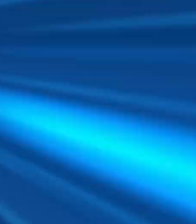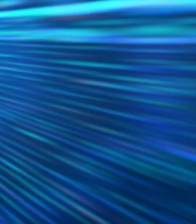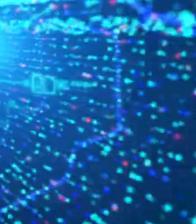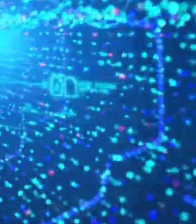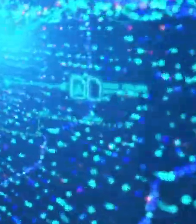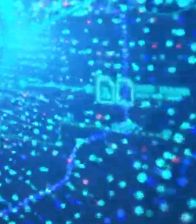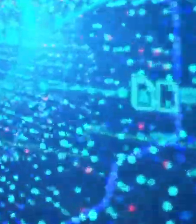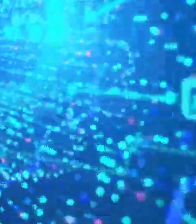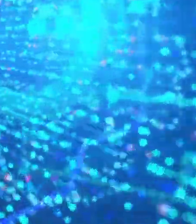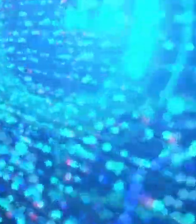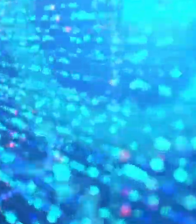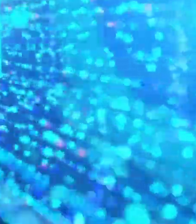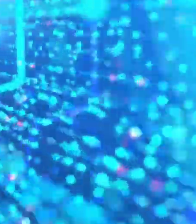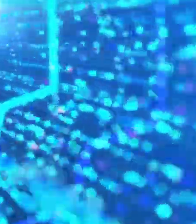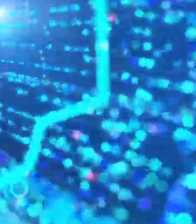МУЗЫКАЛЬНАЯ ЗАСТАВКА